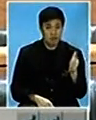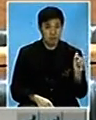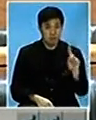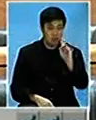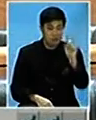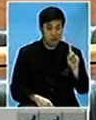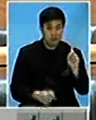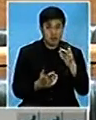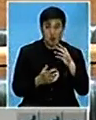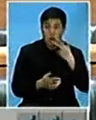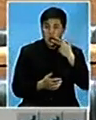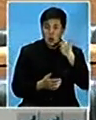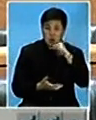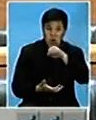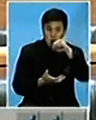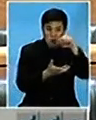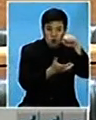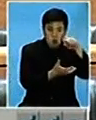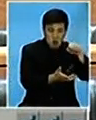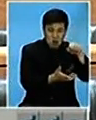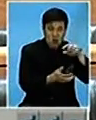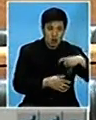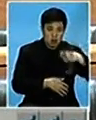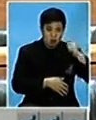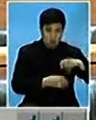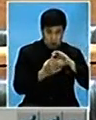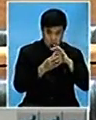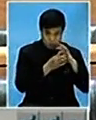เอาถุงขนมไปวางไว้หน้าศาลส่งผลต่อการตัดสินใจไหมครับ